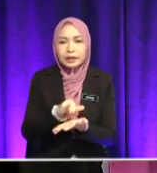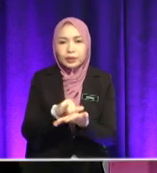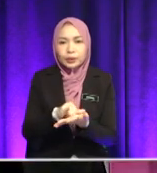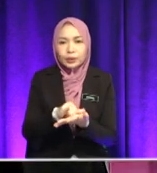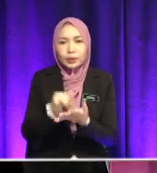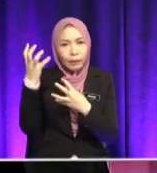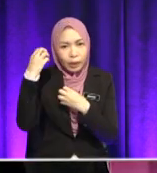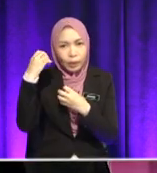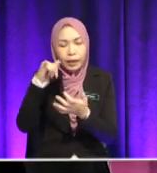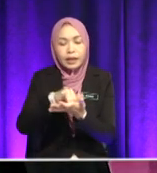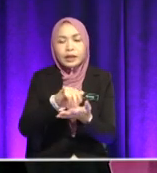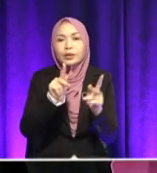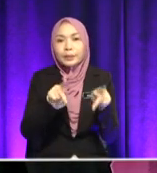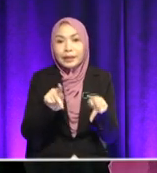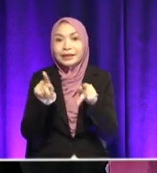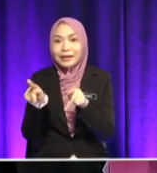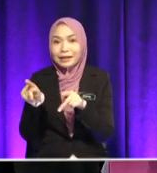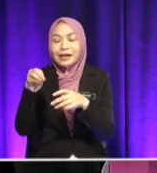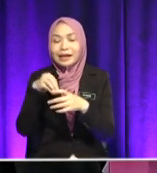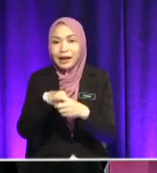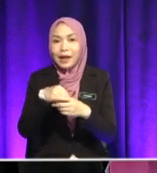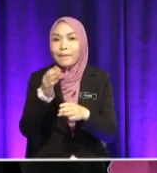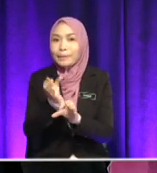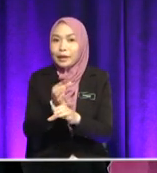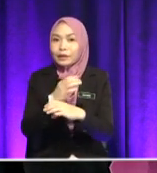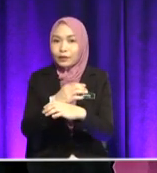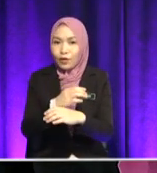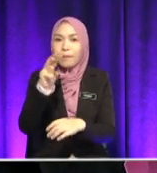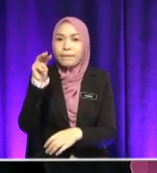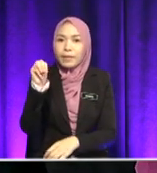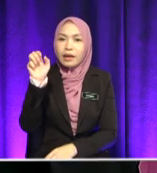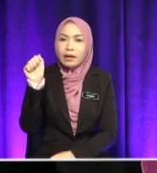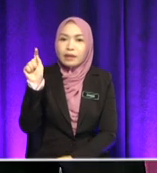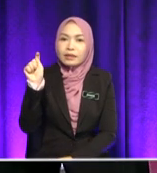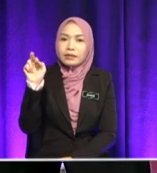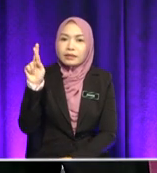maklumat kepada bentuk materi Oke so kita gunakan